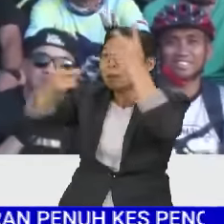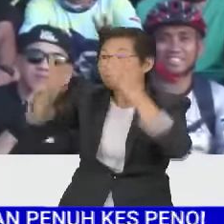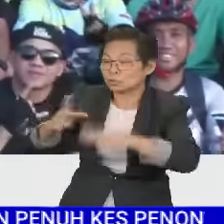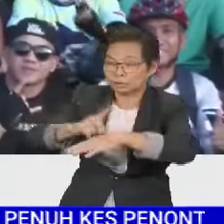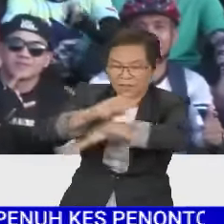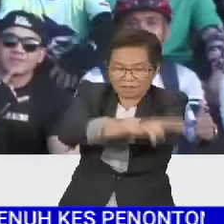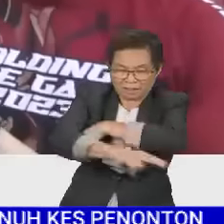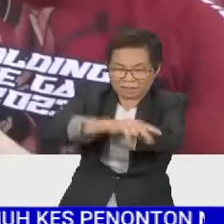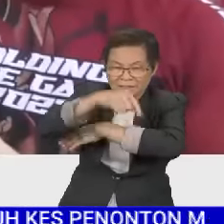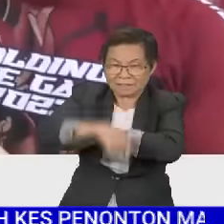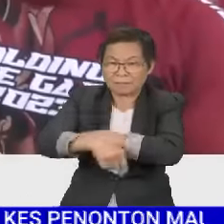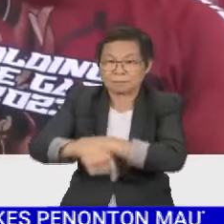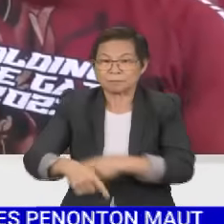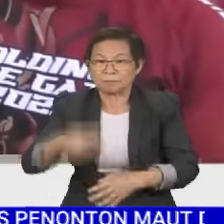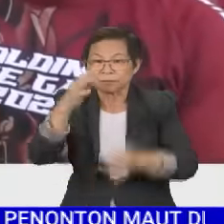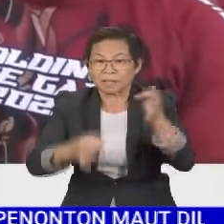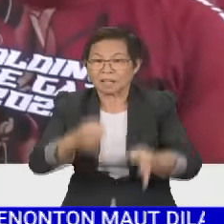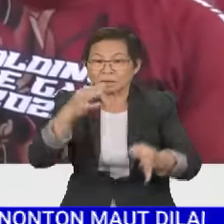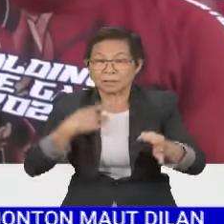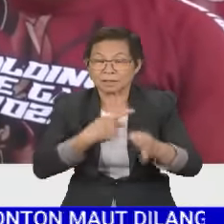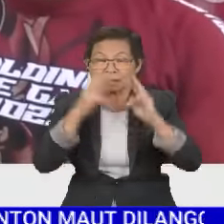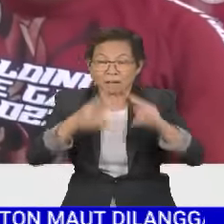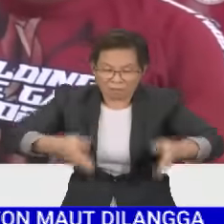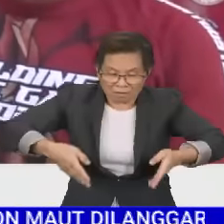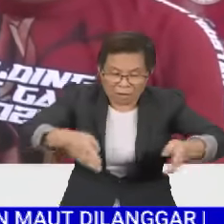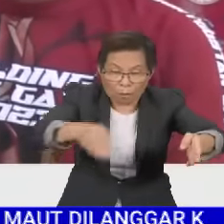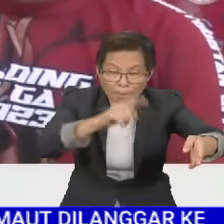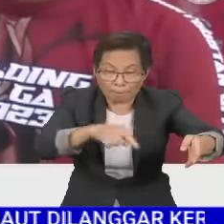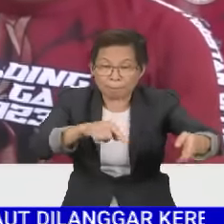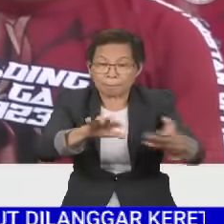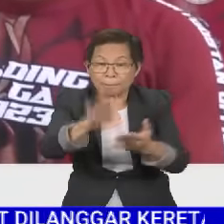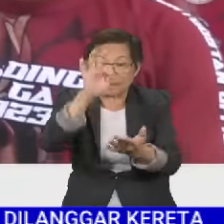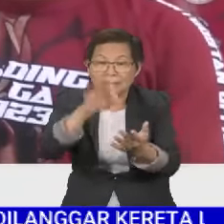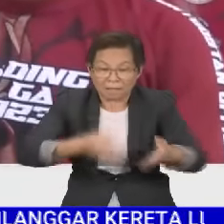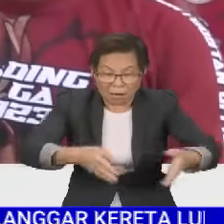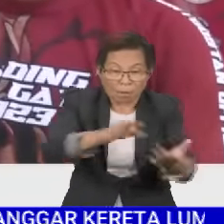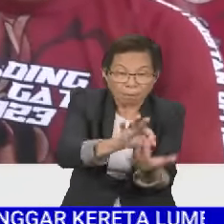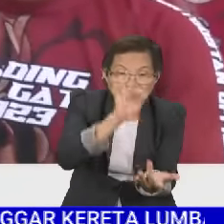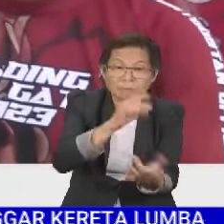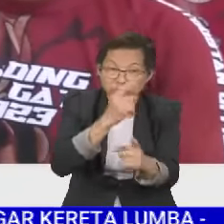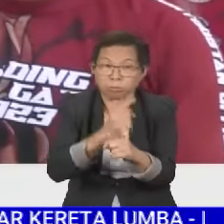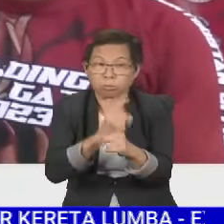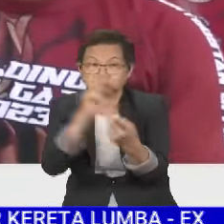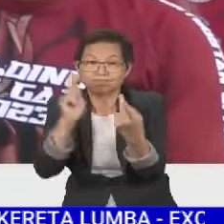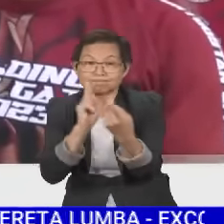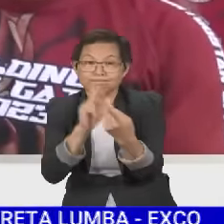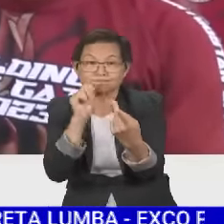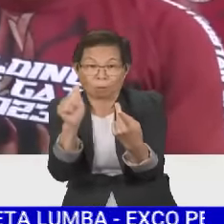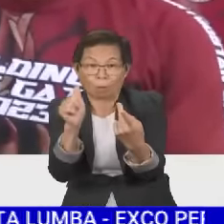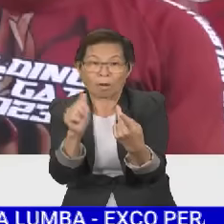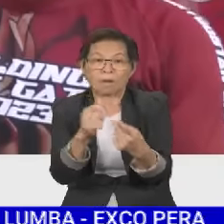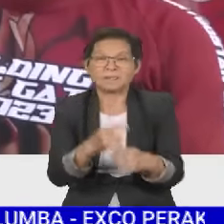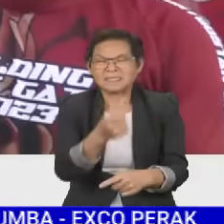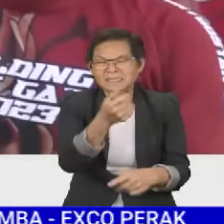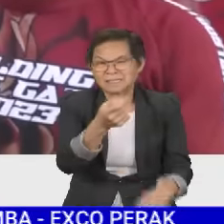negeri kalau kita lihat laluan yang telah dipilih memang sesuai dan Iya